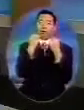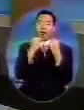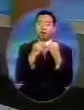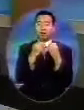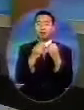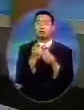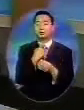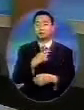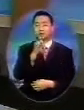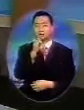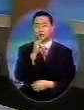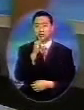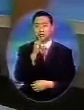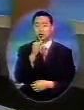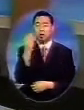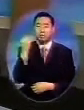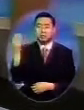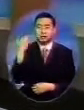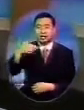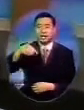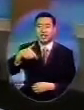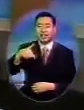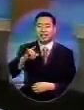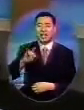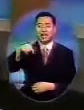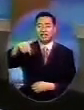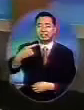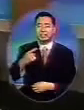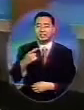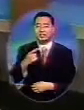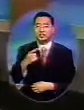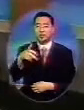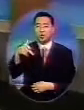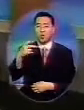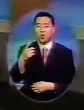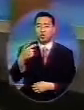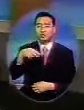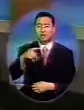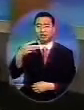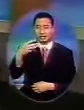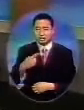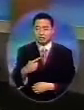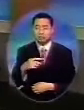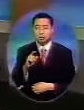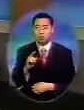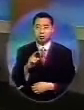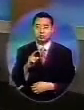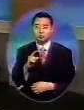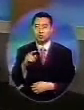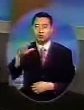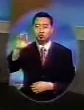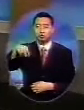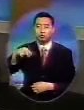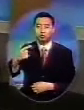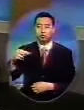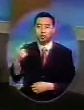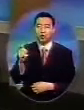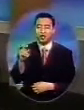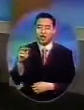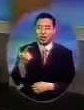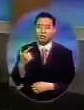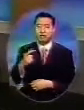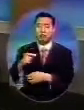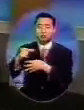또 얼마 전에는 개국 콘서트 팀 공연 홍보를 위해 윤도현의 러브레터 프로그램에